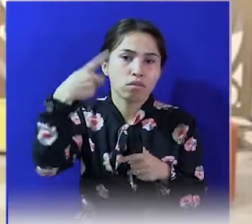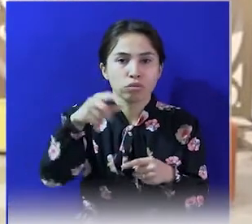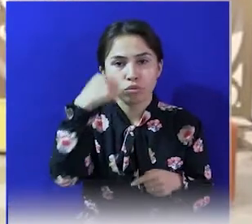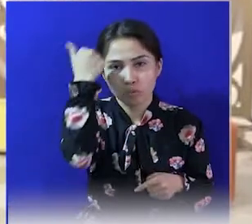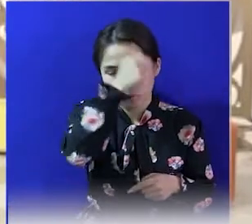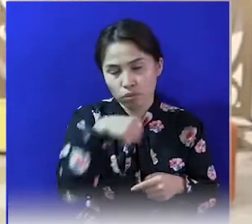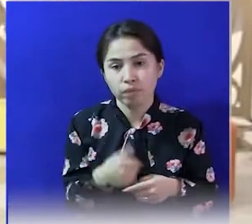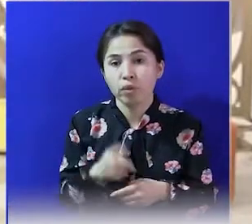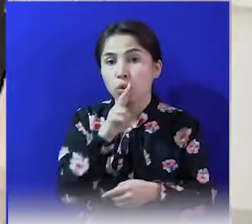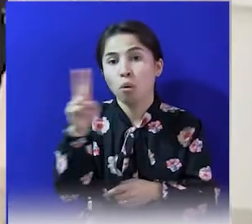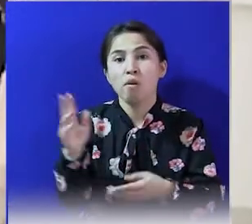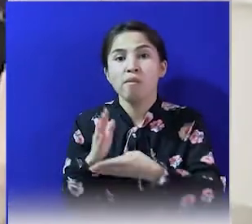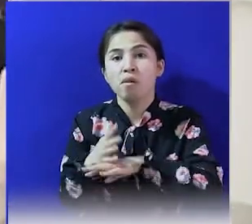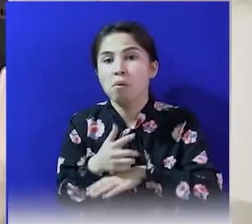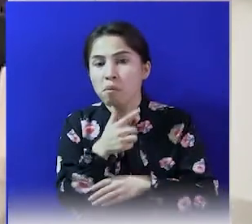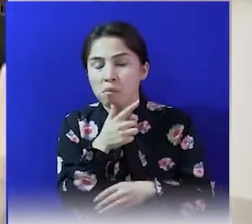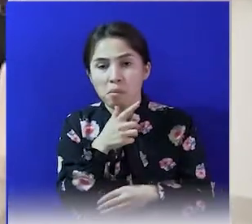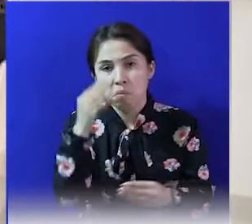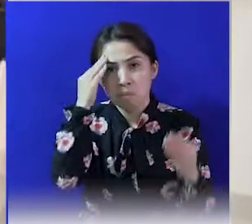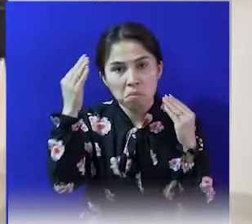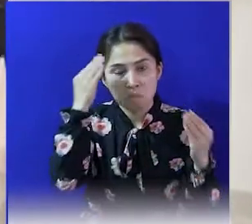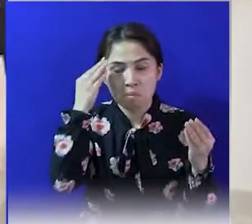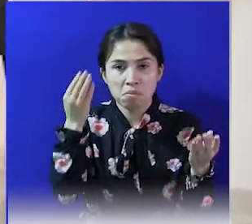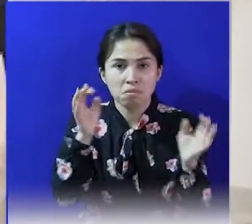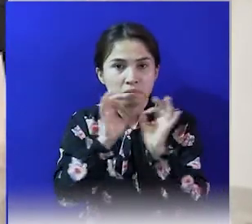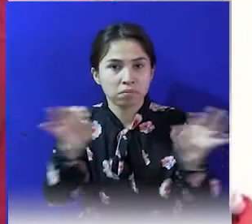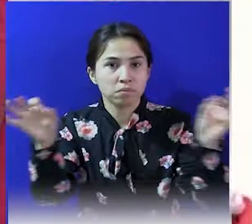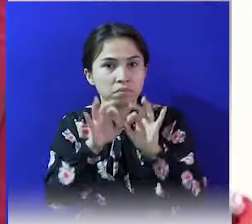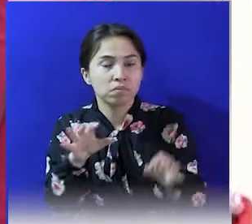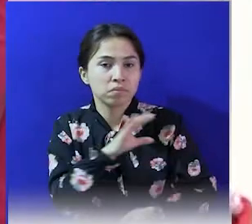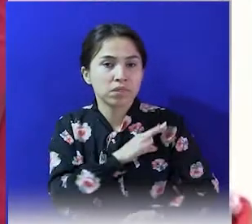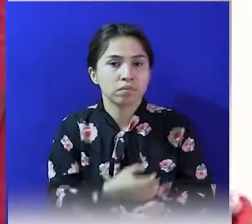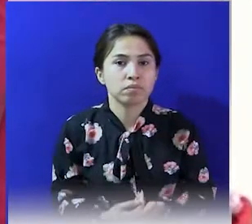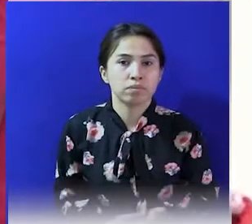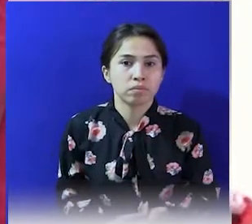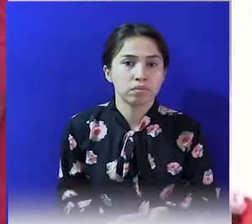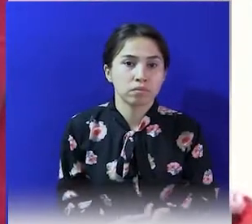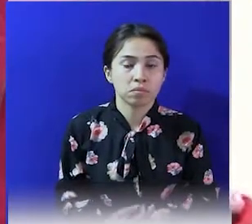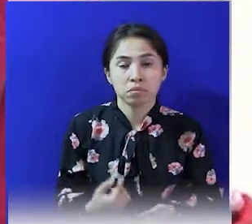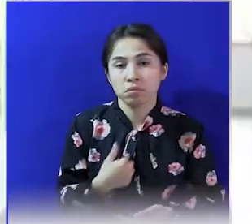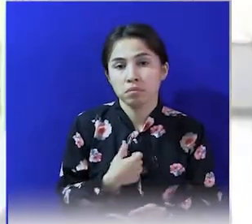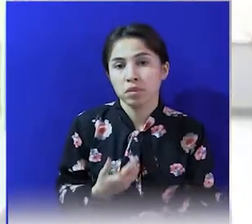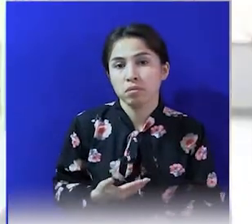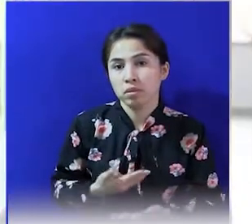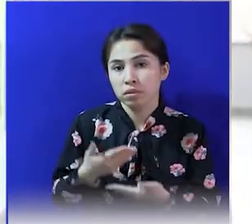завершено, планируется сдать в эксплуатацию в следующем году. Гости, посетившие школу, высказали свои впечатления.